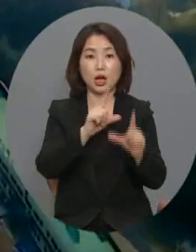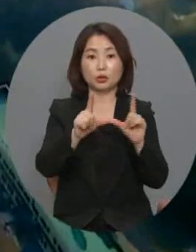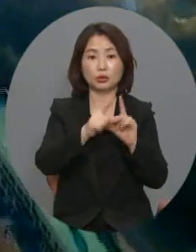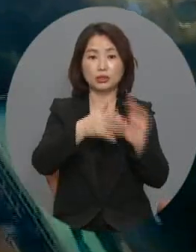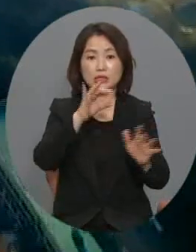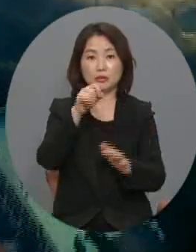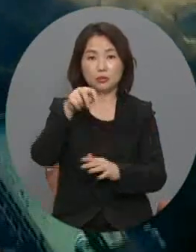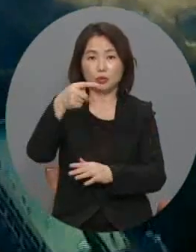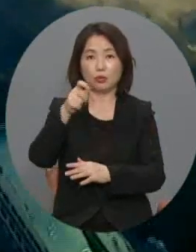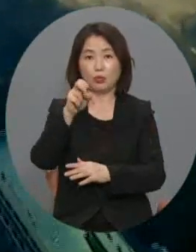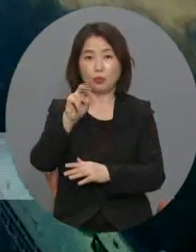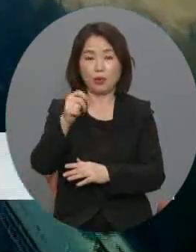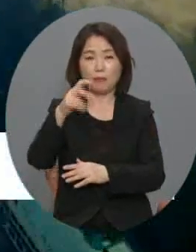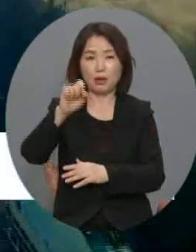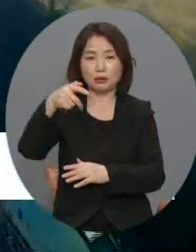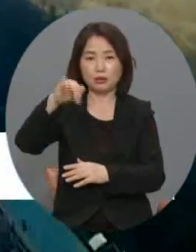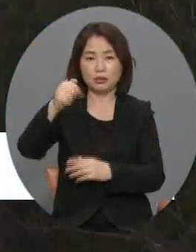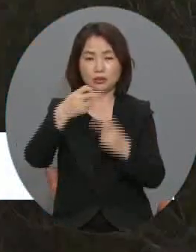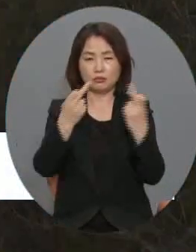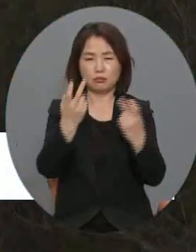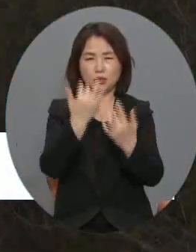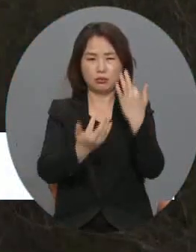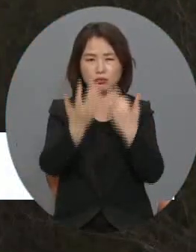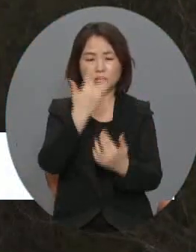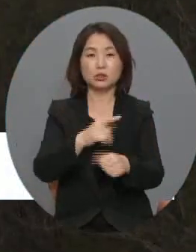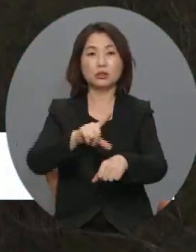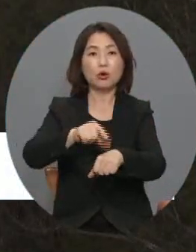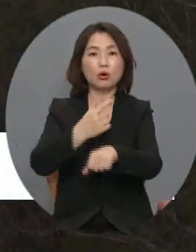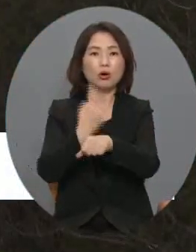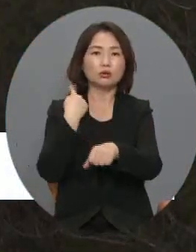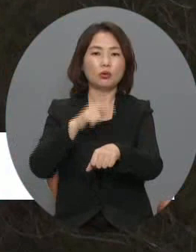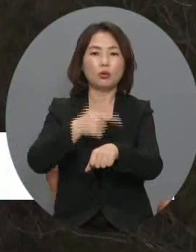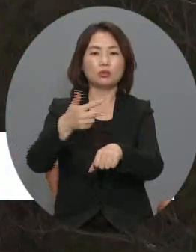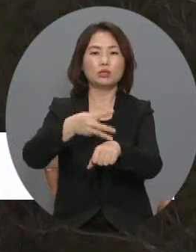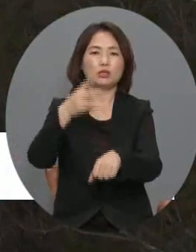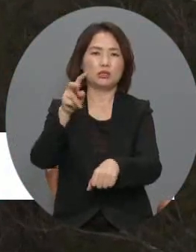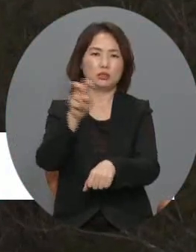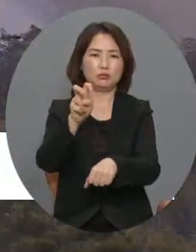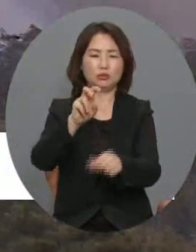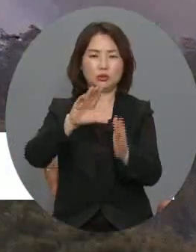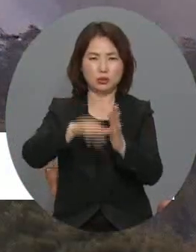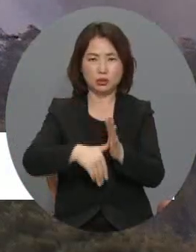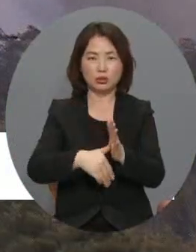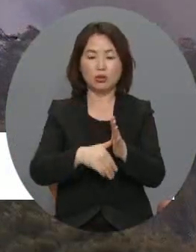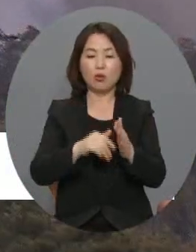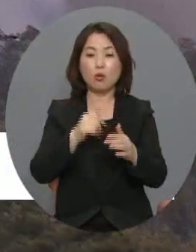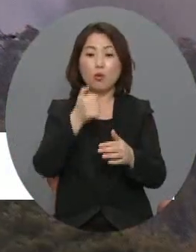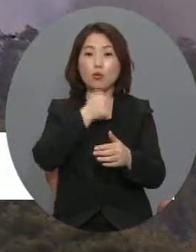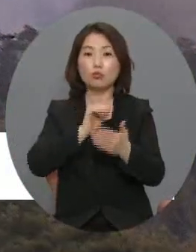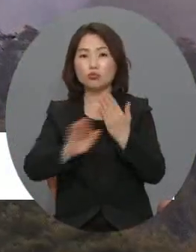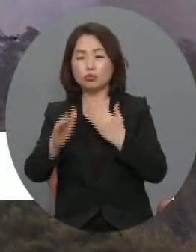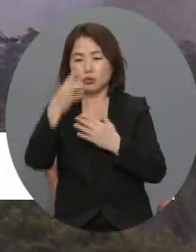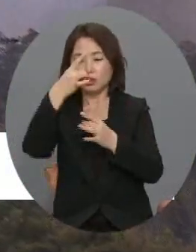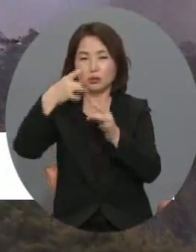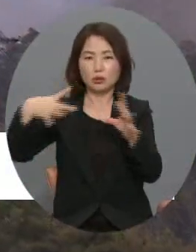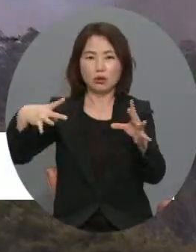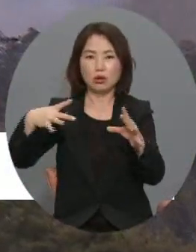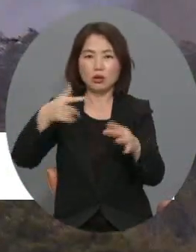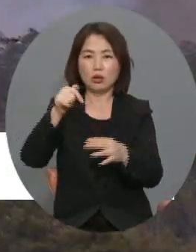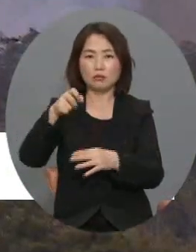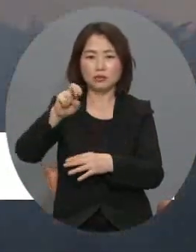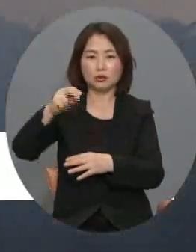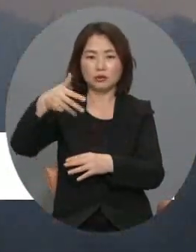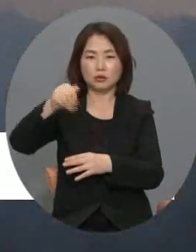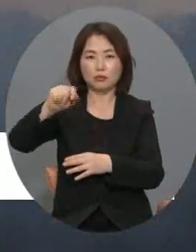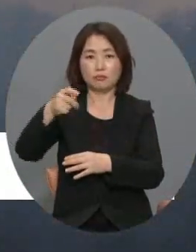안동시 임동면 망천리 야산에서 산불이 발생한 것은 어제 오후 3시 20분쯤. 50분 뒤 예천군 감천면